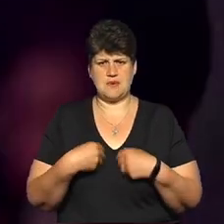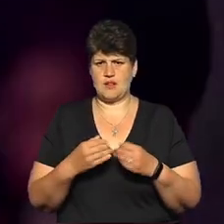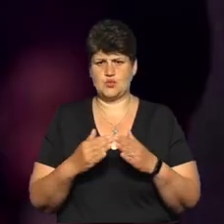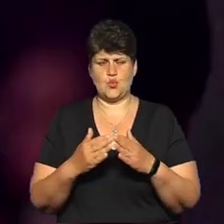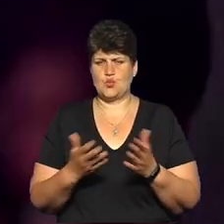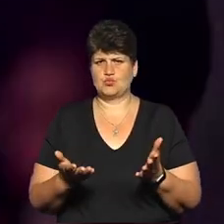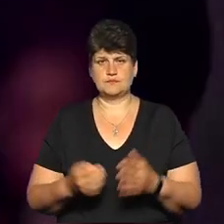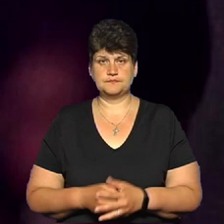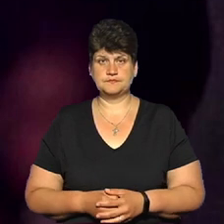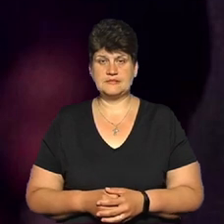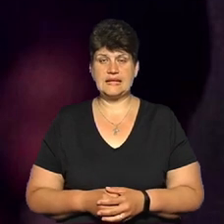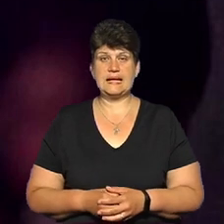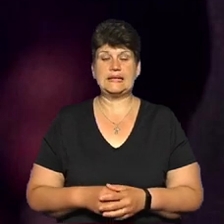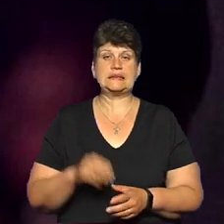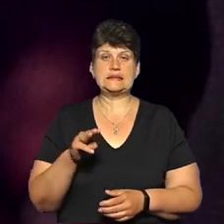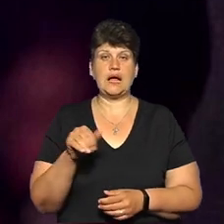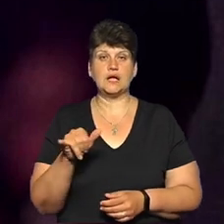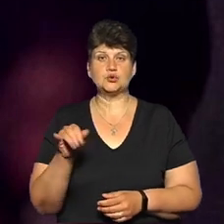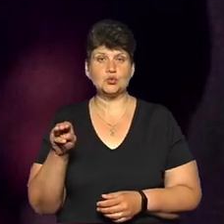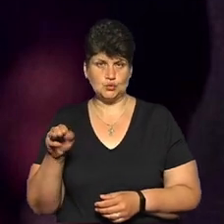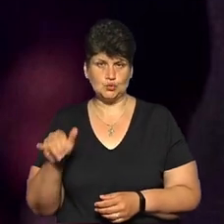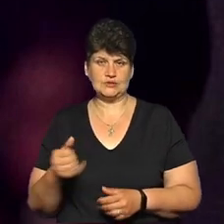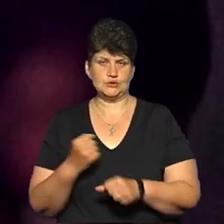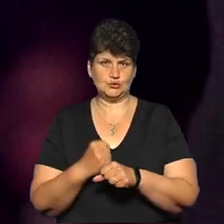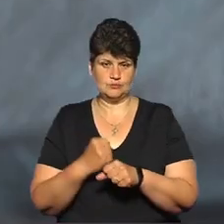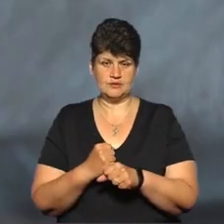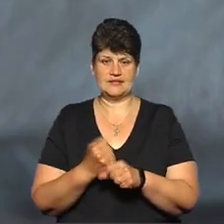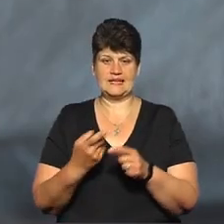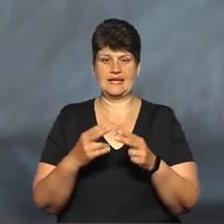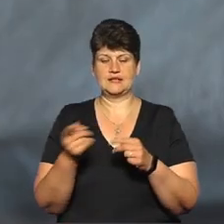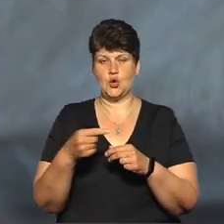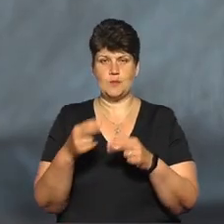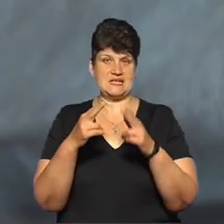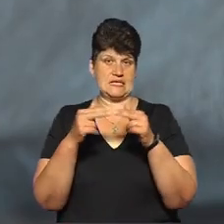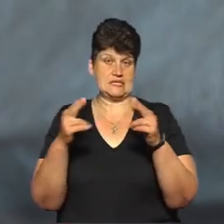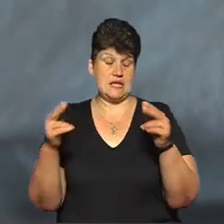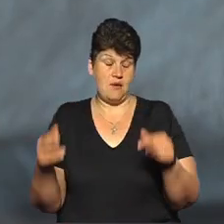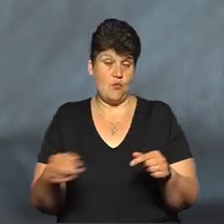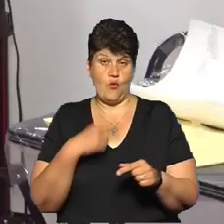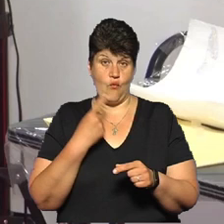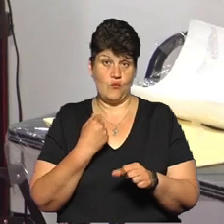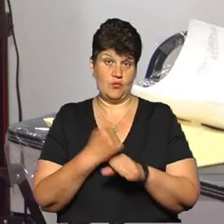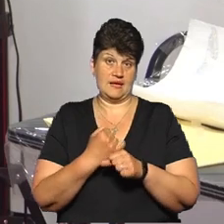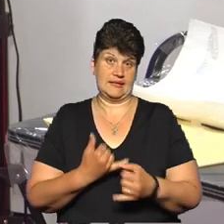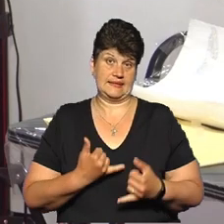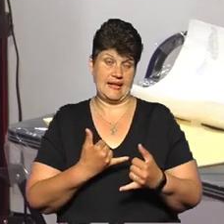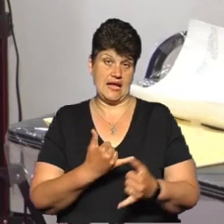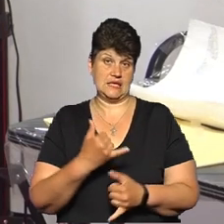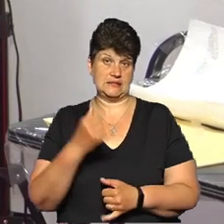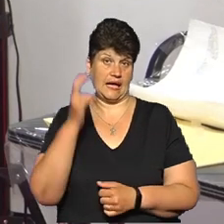Серед татуювань, які зробила Галина, зображення Тернопільського замку. Розповідає, його набувала для киянки.